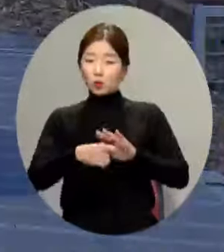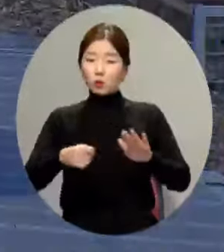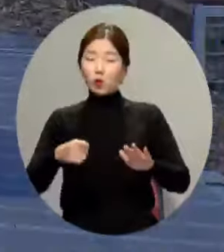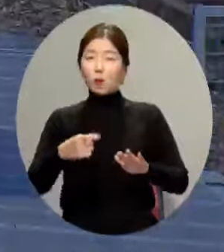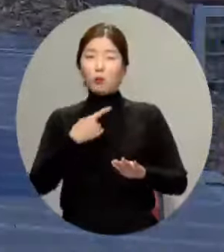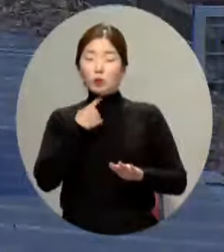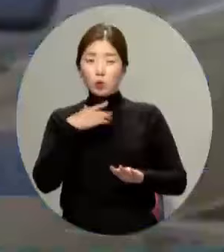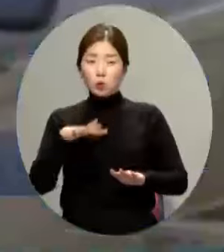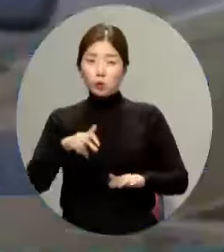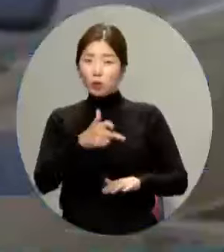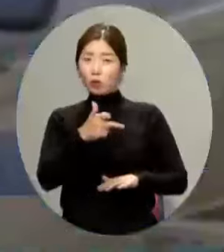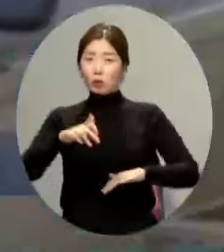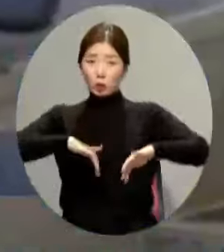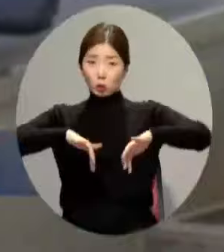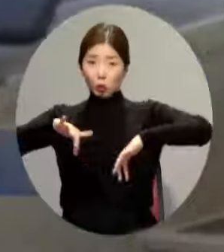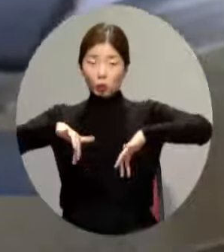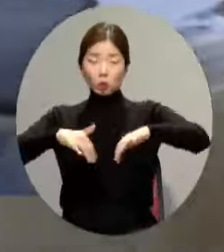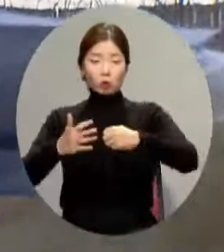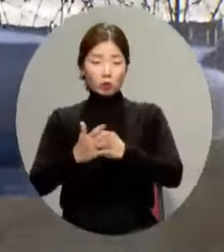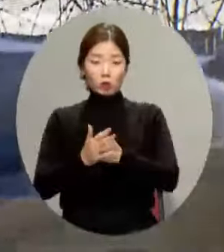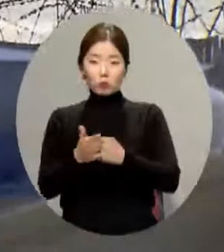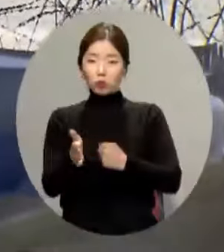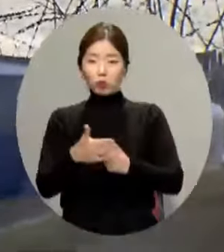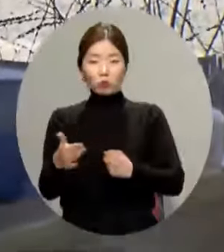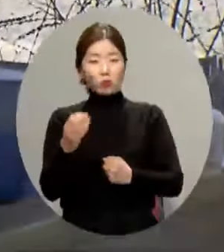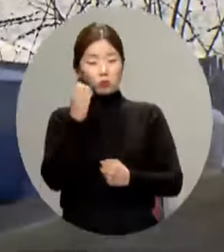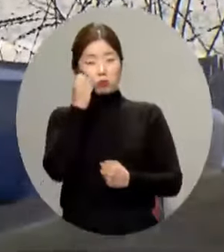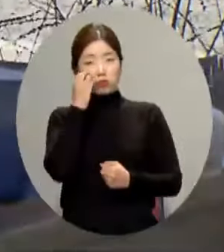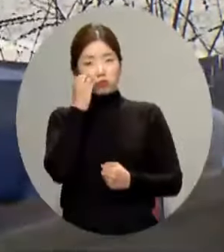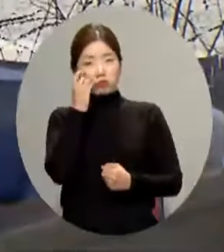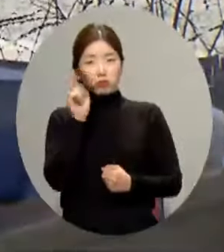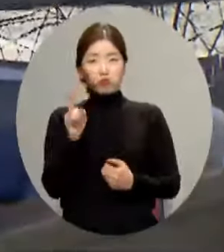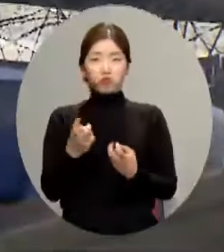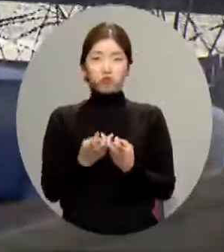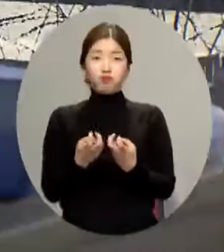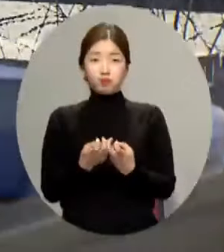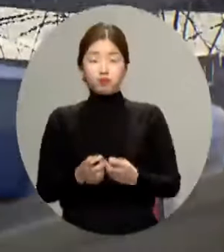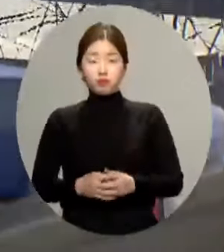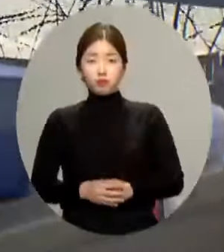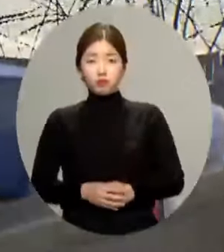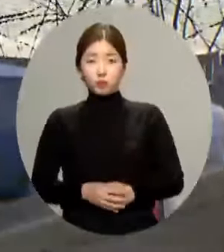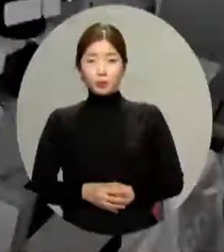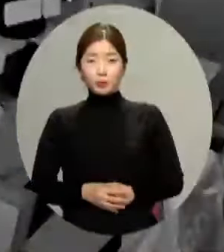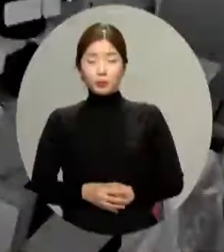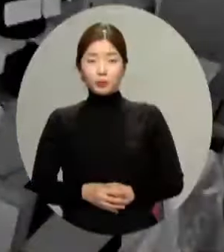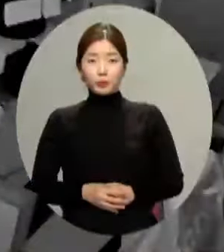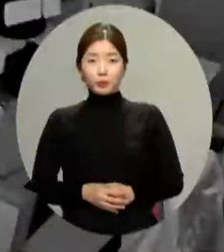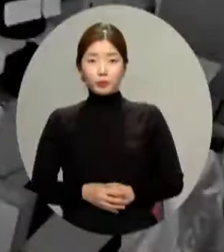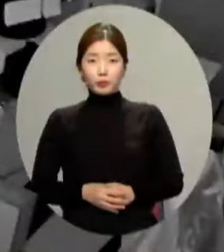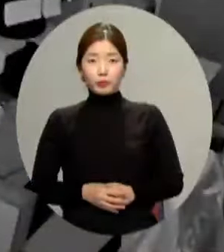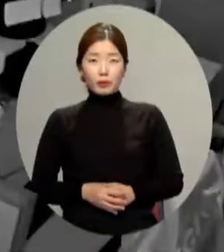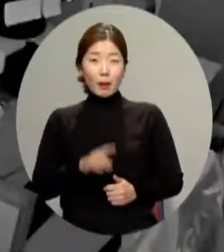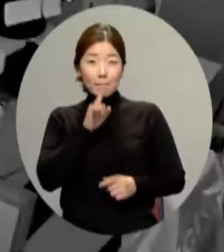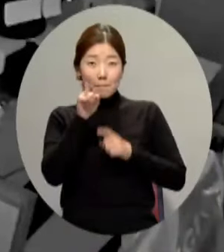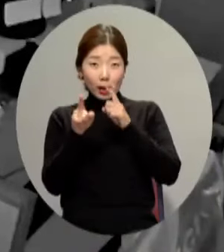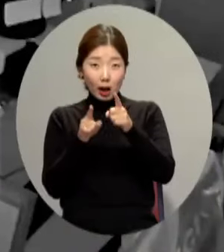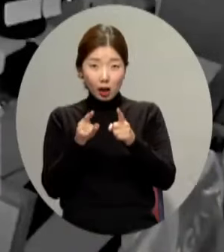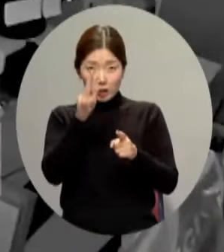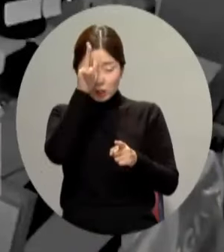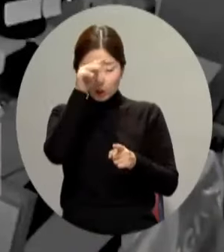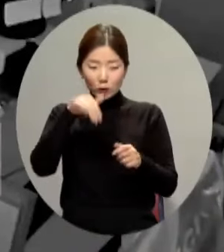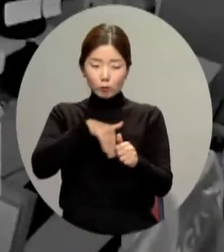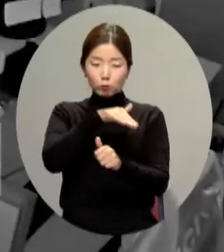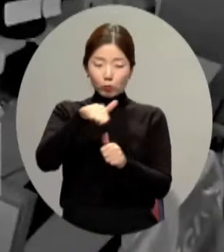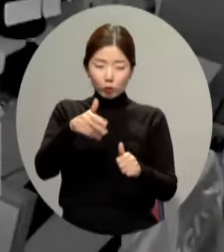없었는데 그렇게 막 데려다니나 크게 없어요. 근데 휘하는 그 큰 걸 누가 어떻게. 신고를 접수한 경찰은